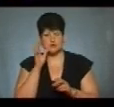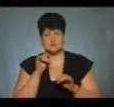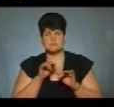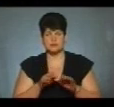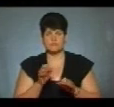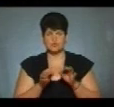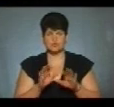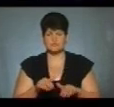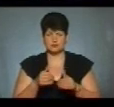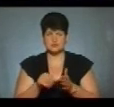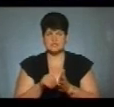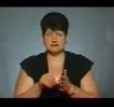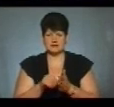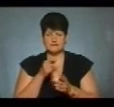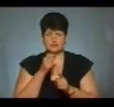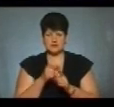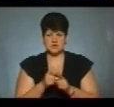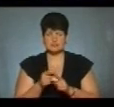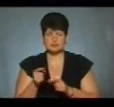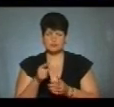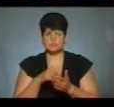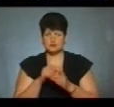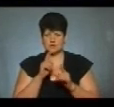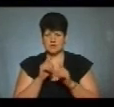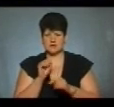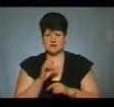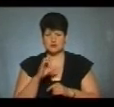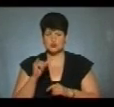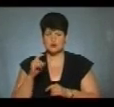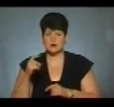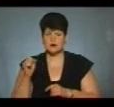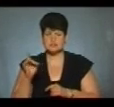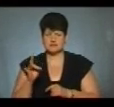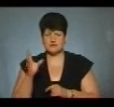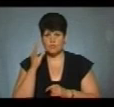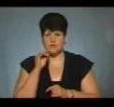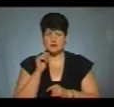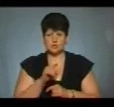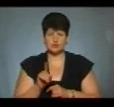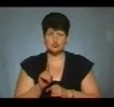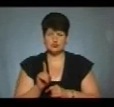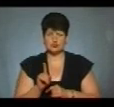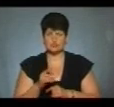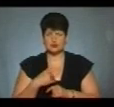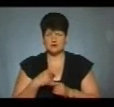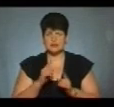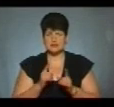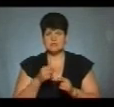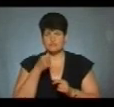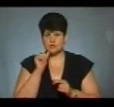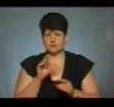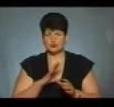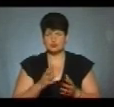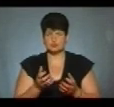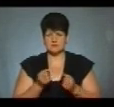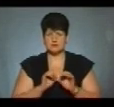суду звернулася представник відповідача Тернопільської міської ради Аліна Сухарська. З урахуванням того, що мною лише вчора було отримано